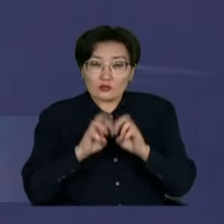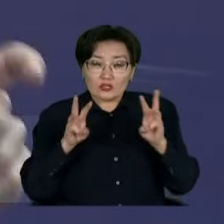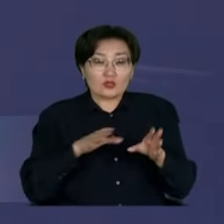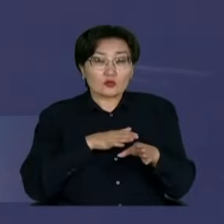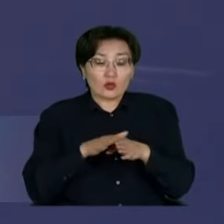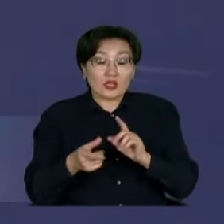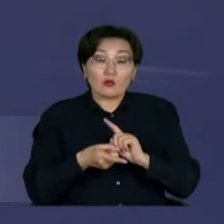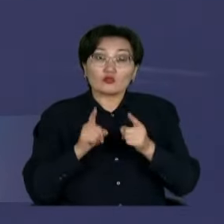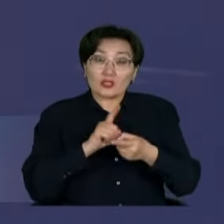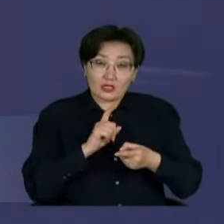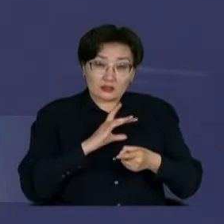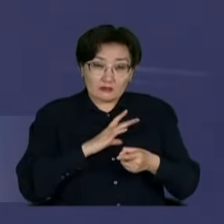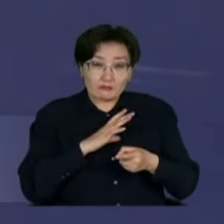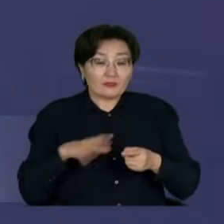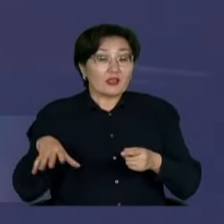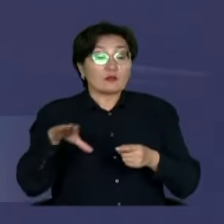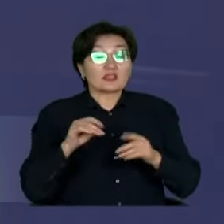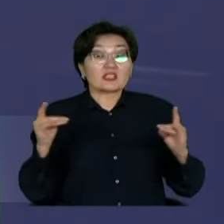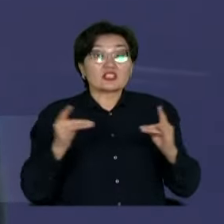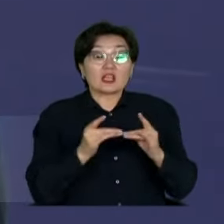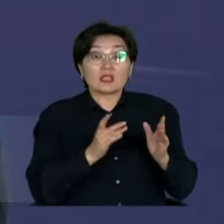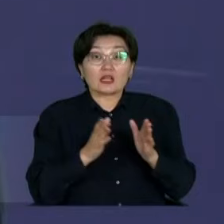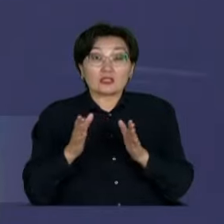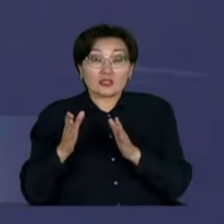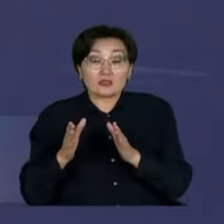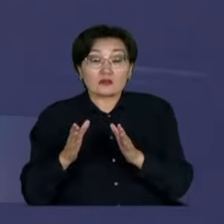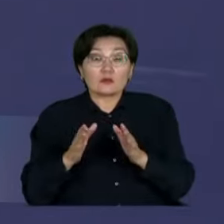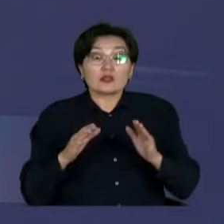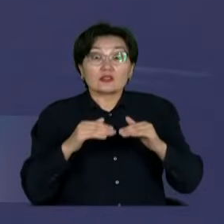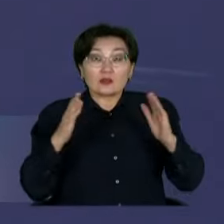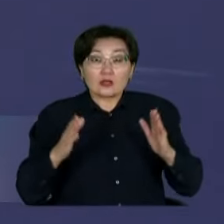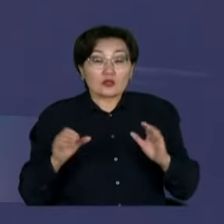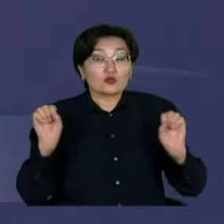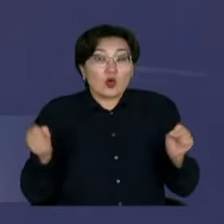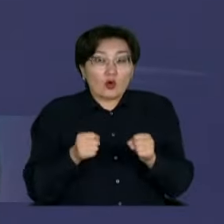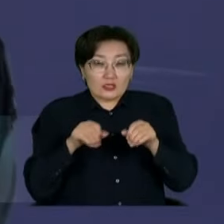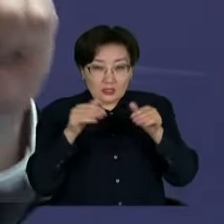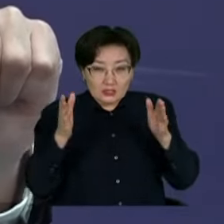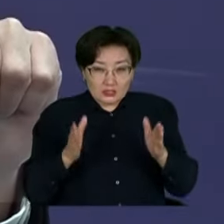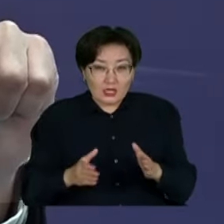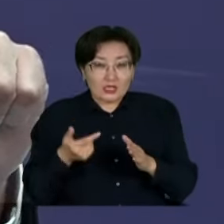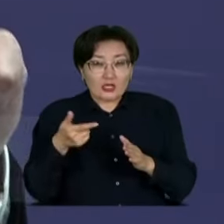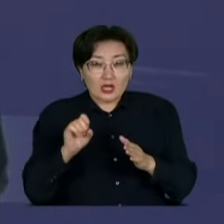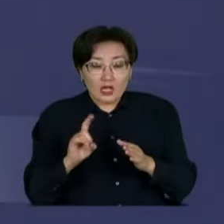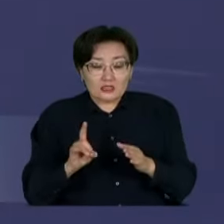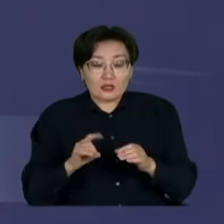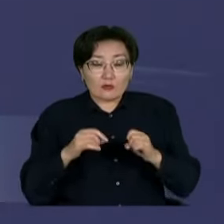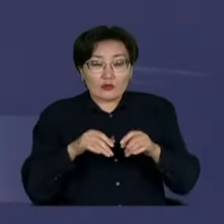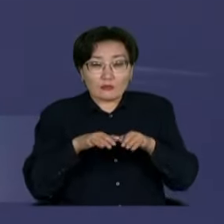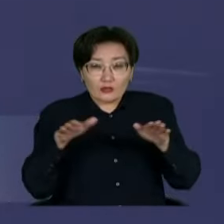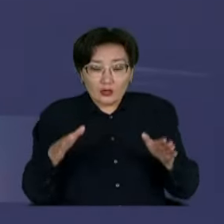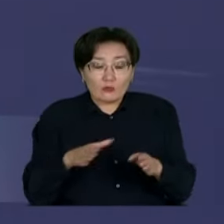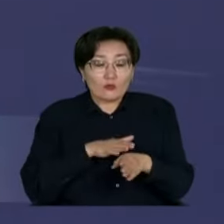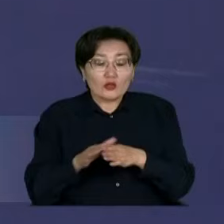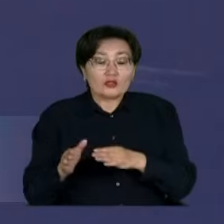Толықтай ауыстырылды. Барлық жатақханалардың жаңағы тоңазытқыштары, газ плиталары түгелдей